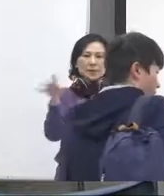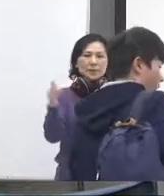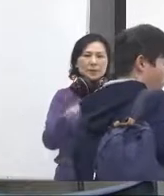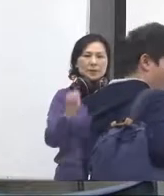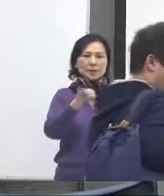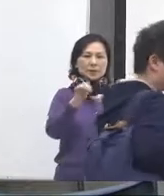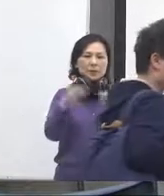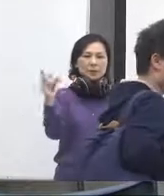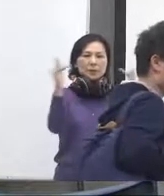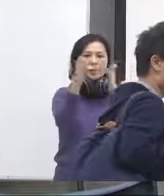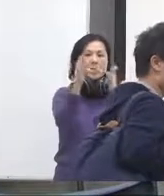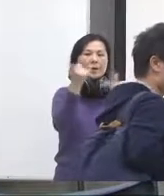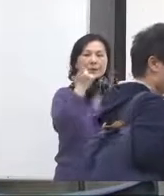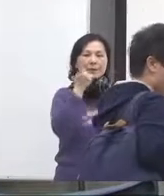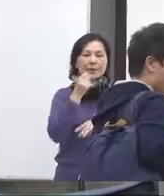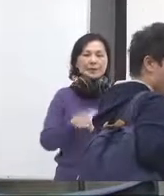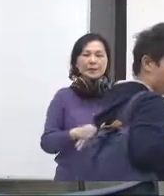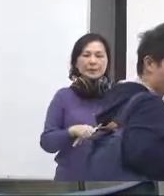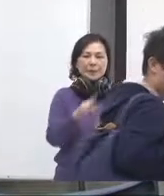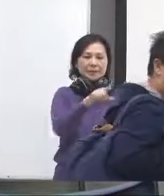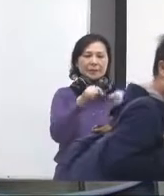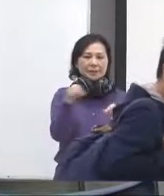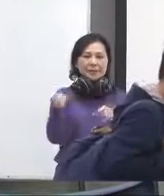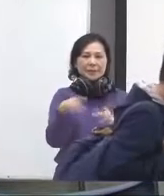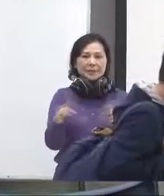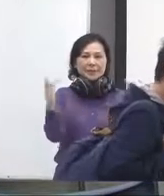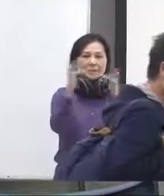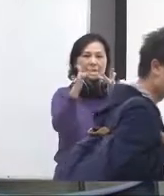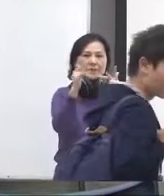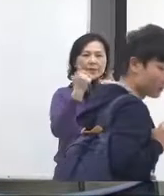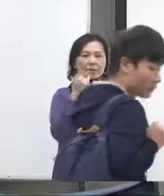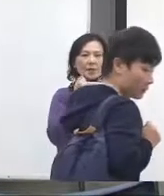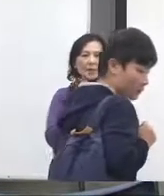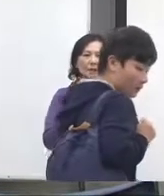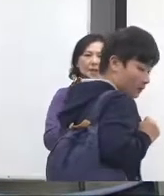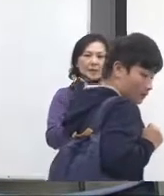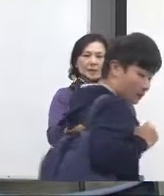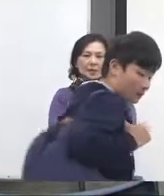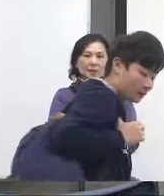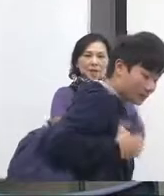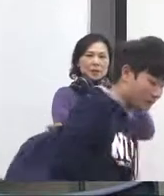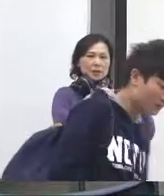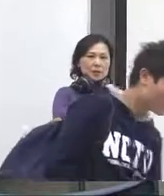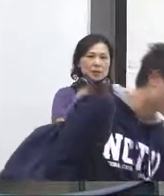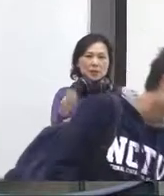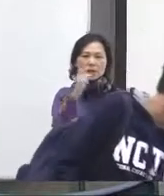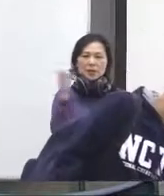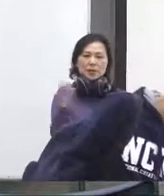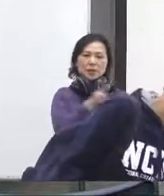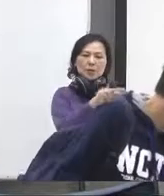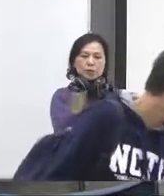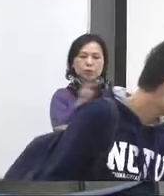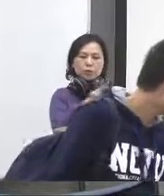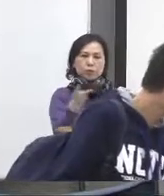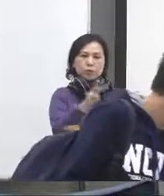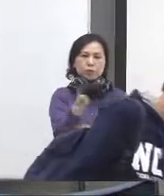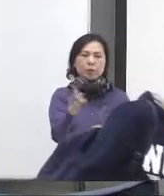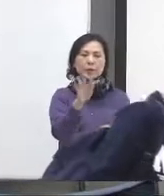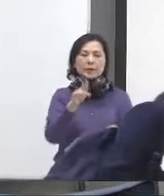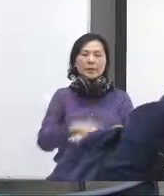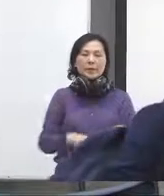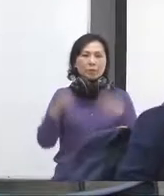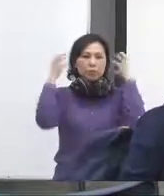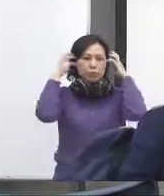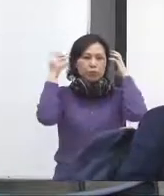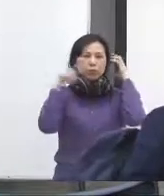譯連結那請按照信件內容操作就可以聽到華語和英文的口譯那也請記得戴耳機然後用